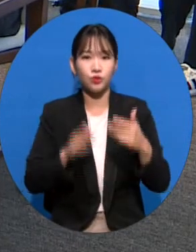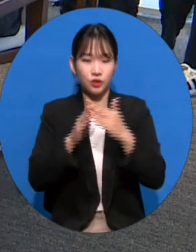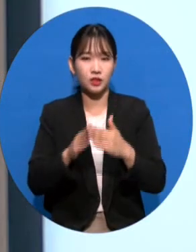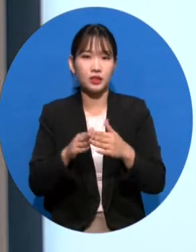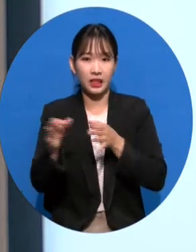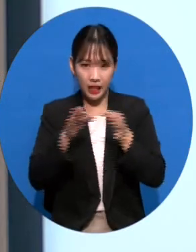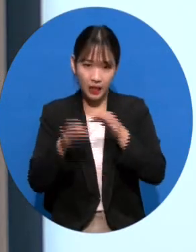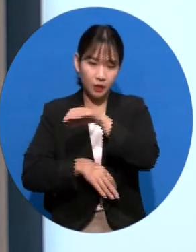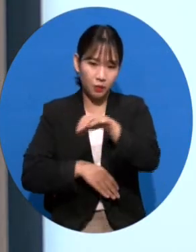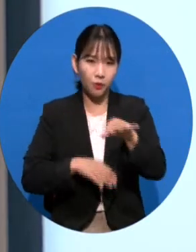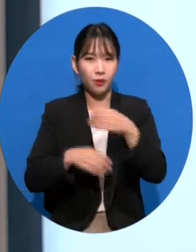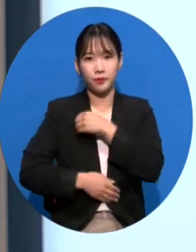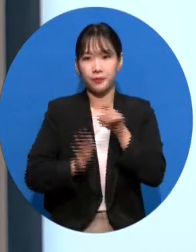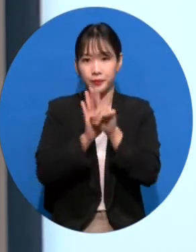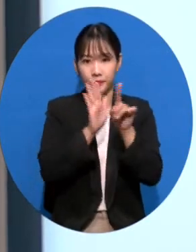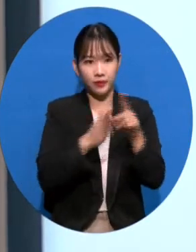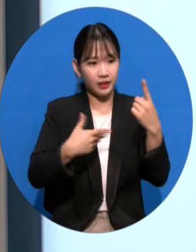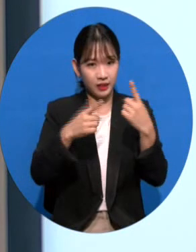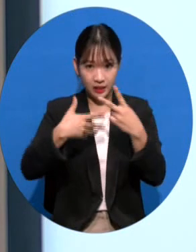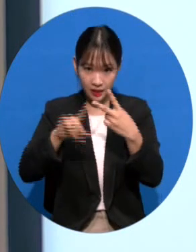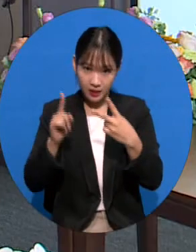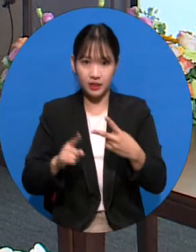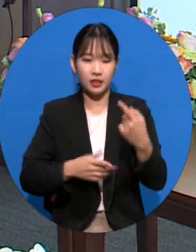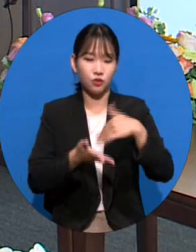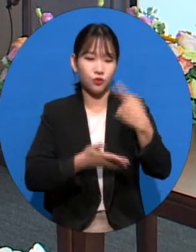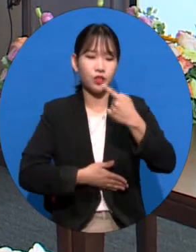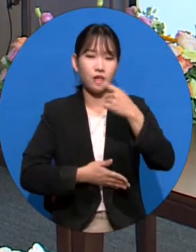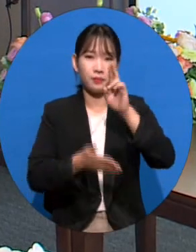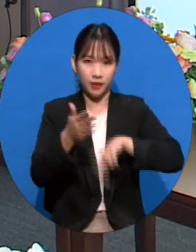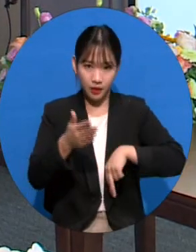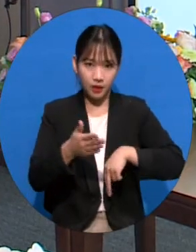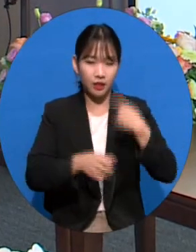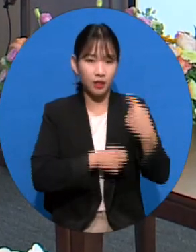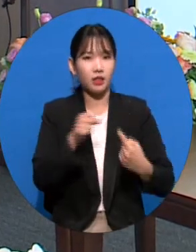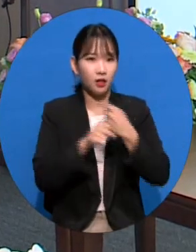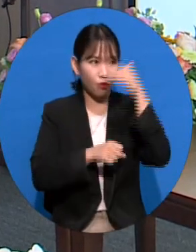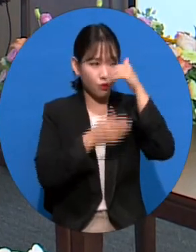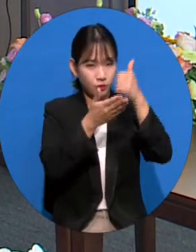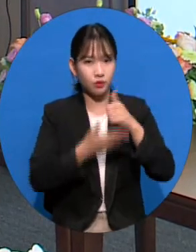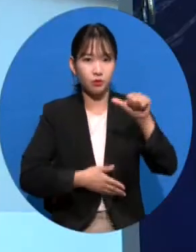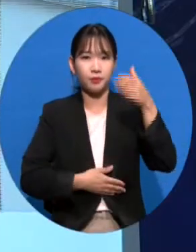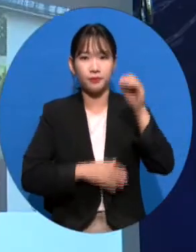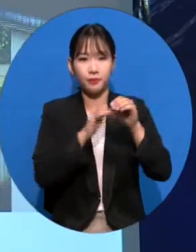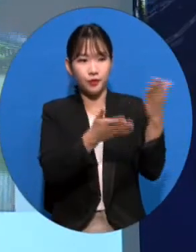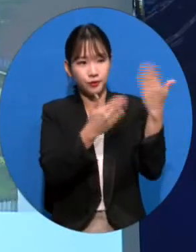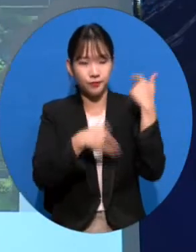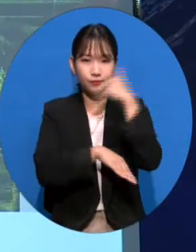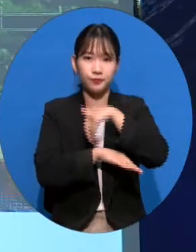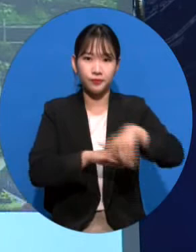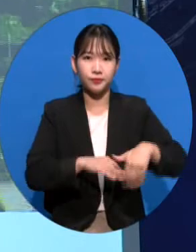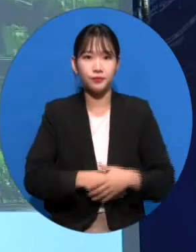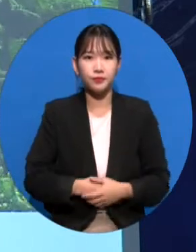복합상가는 조합원을 모집해 1, 2차에 걸쳐 천여 세대를 분양하고 연간 관광객 500만 명을 유치한다는